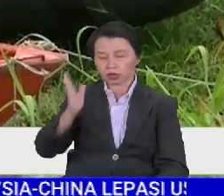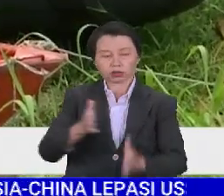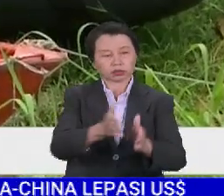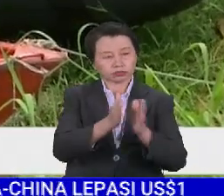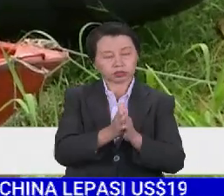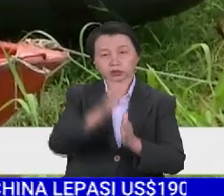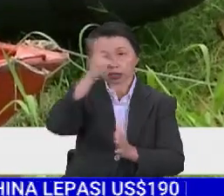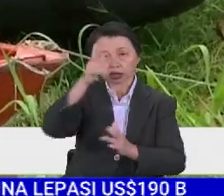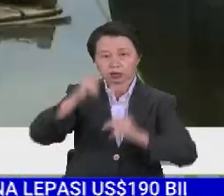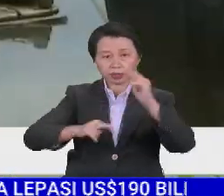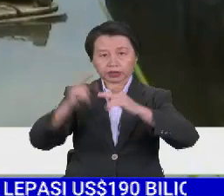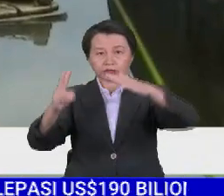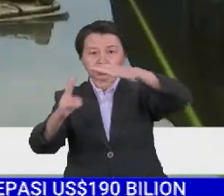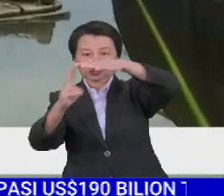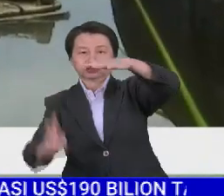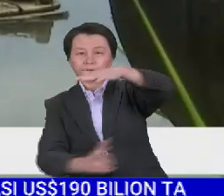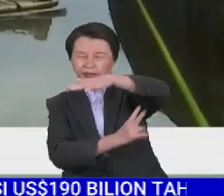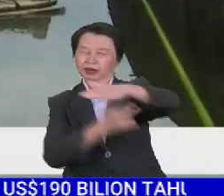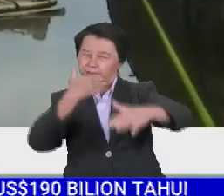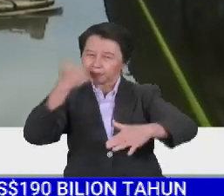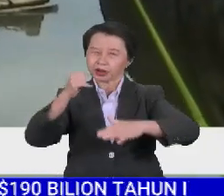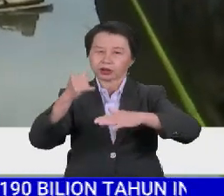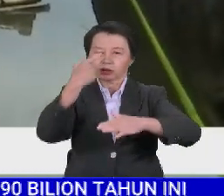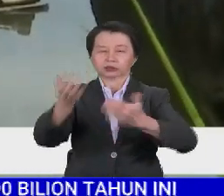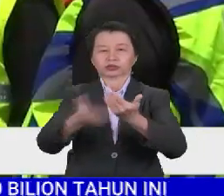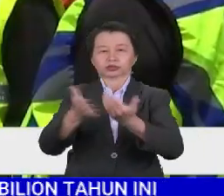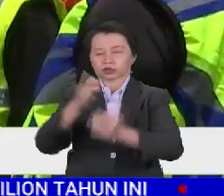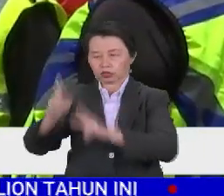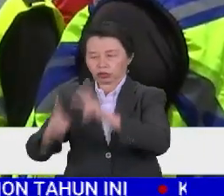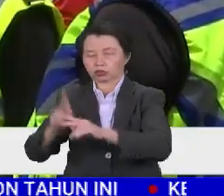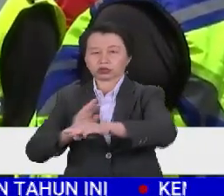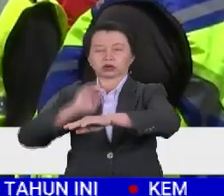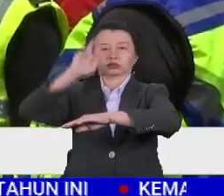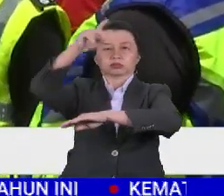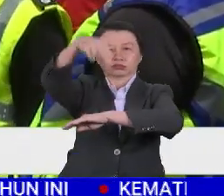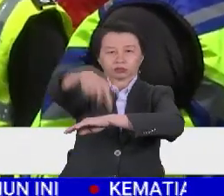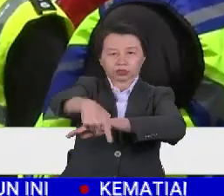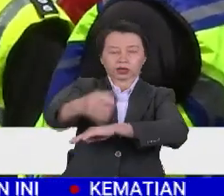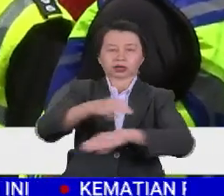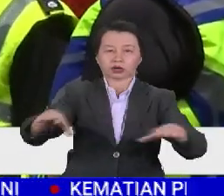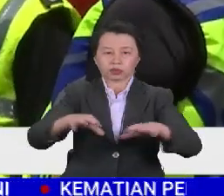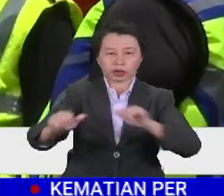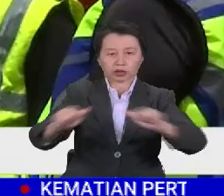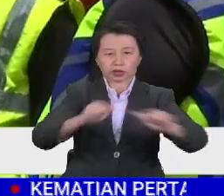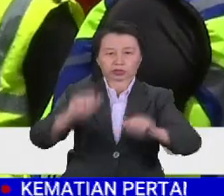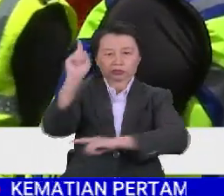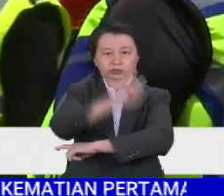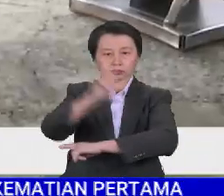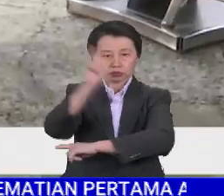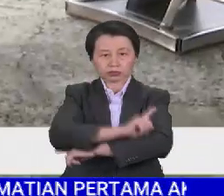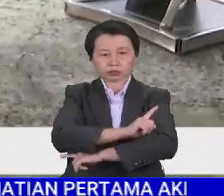meminta kerajaan membina jembatan di sungai berkenaan pagi memudahkan penduduk menyeberangi Sungai dan melakukan aktivitas